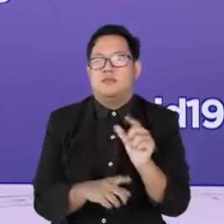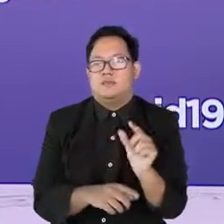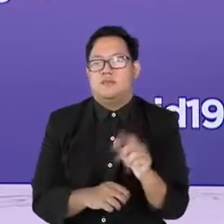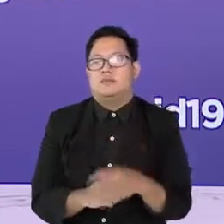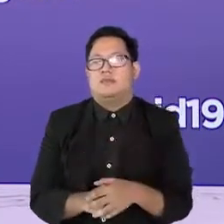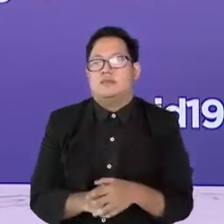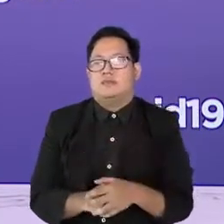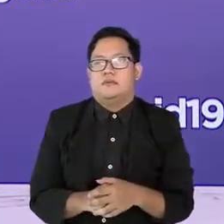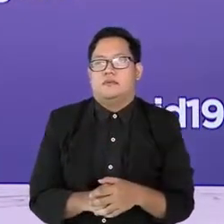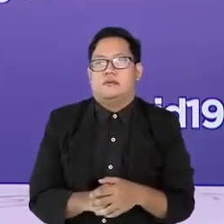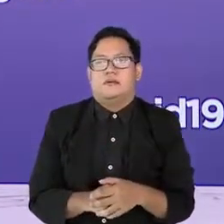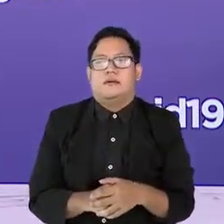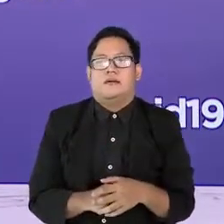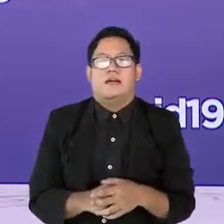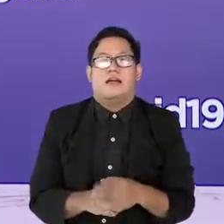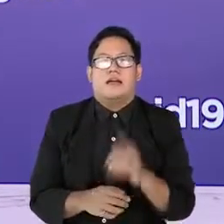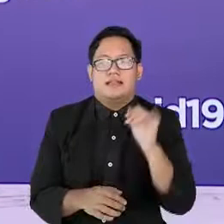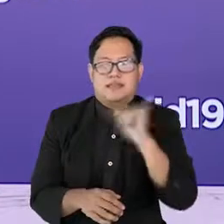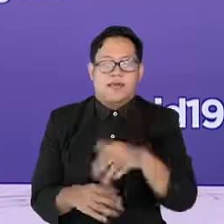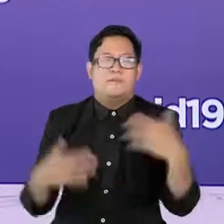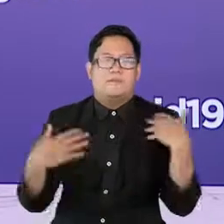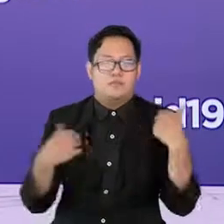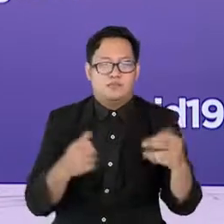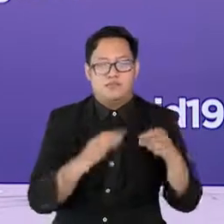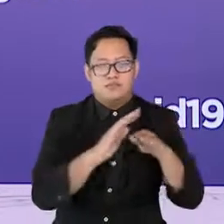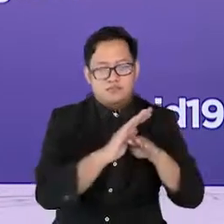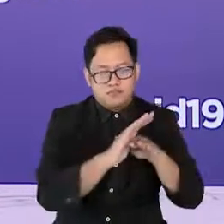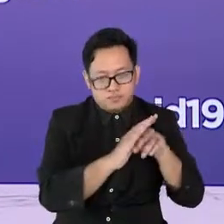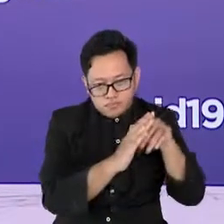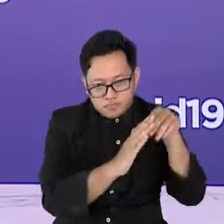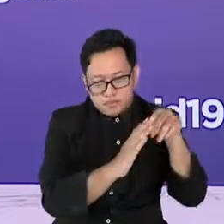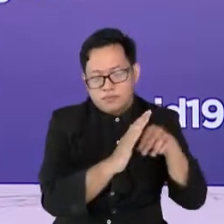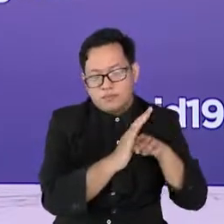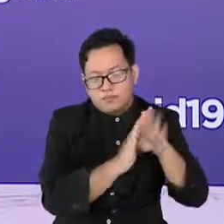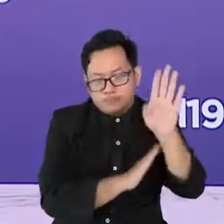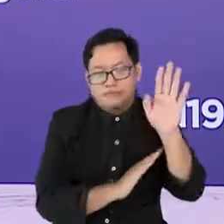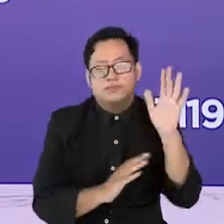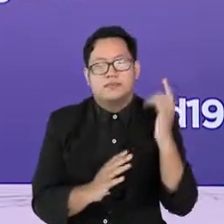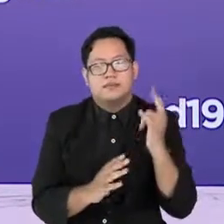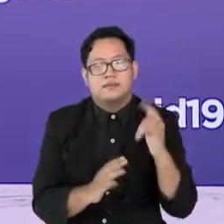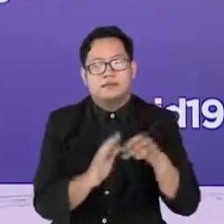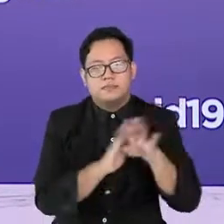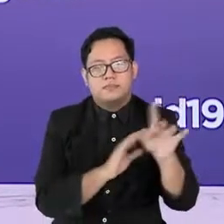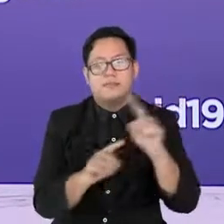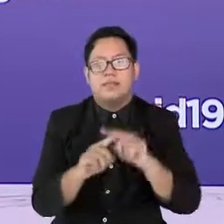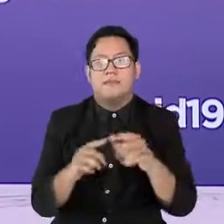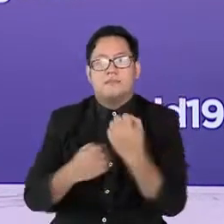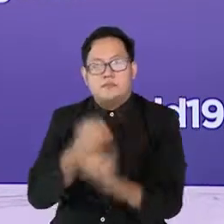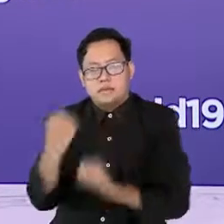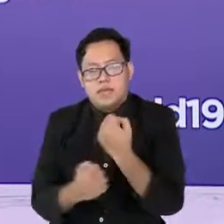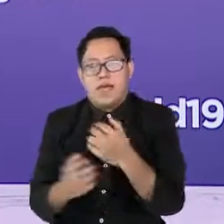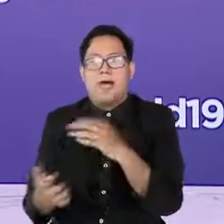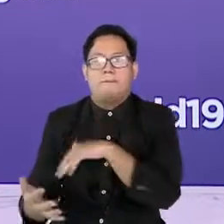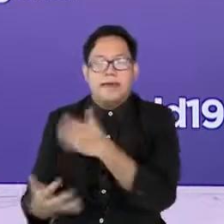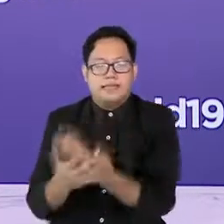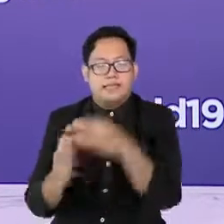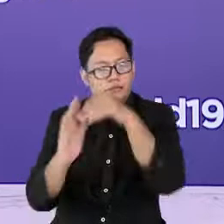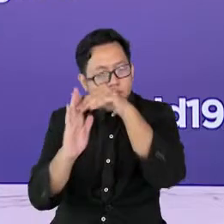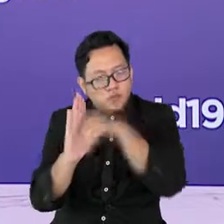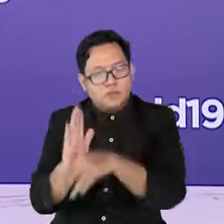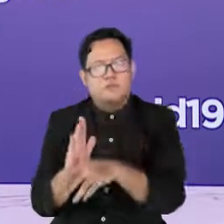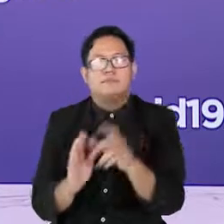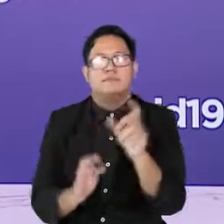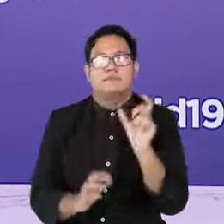kesembuhan namun masih perlu berupaya lebih keras untuk menurunkan kematian adapun yang dapat dilakukan